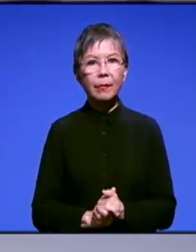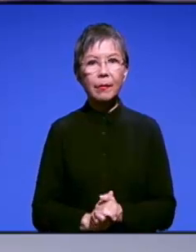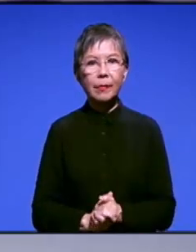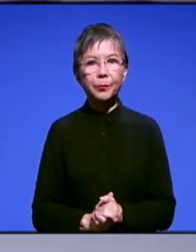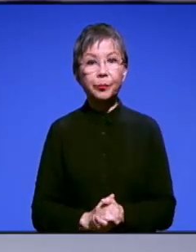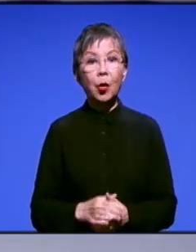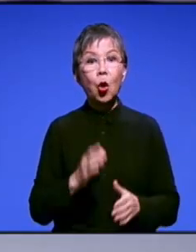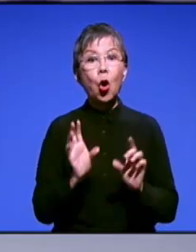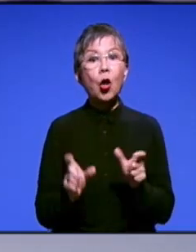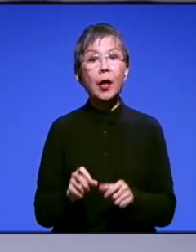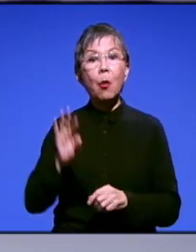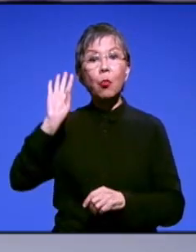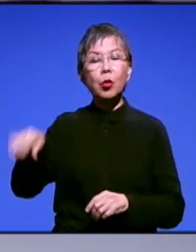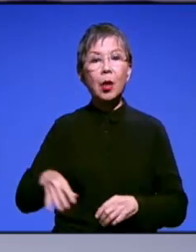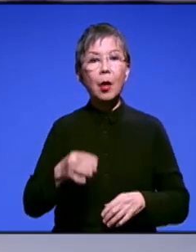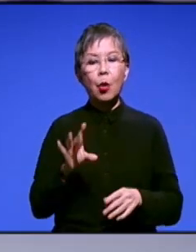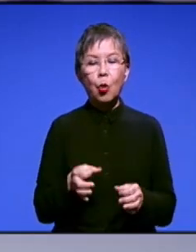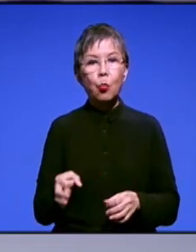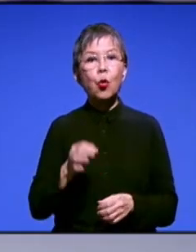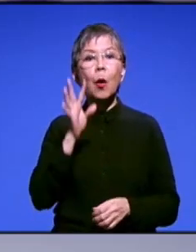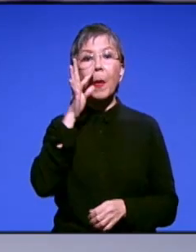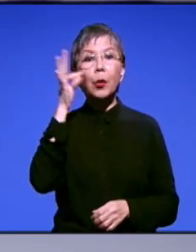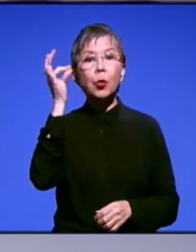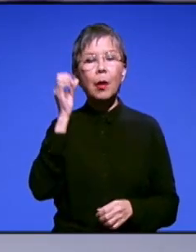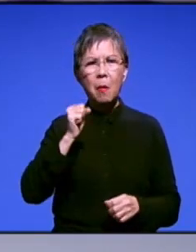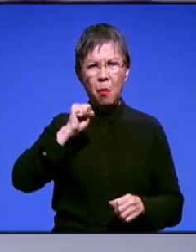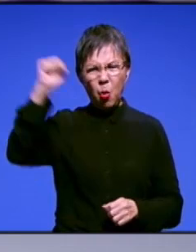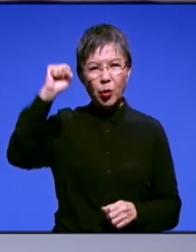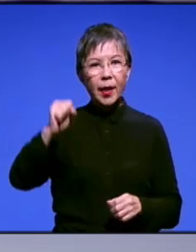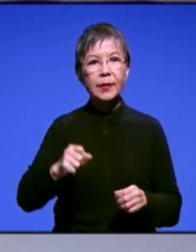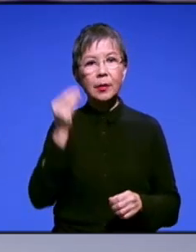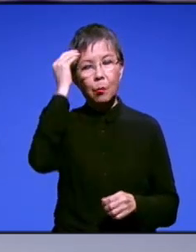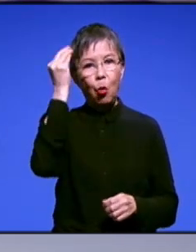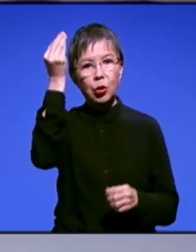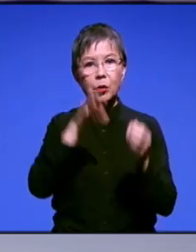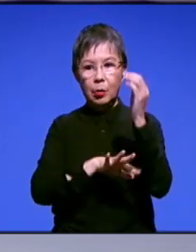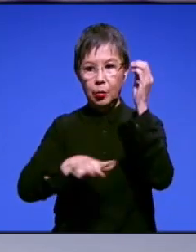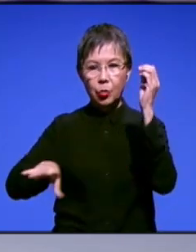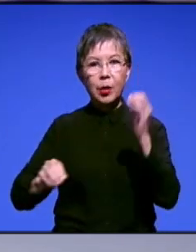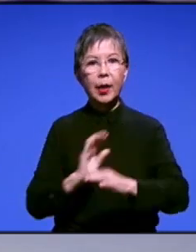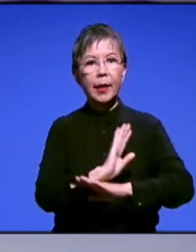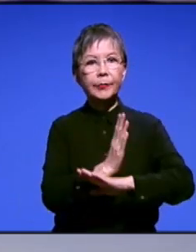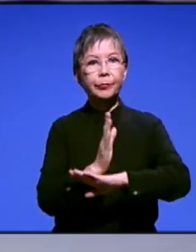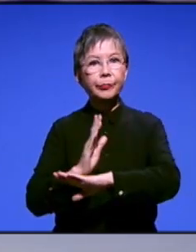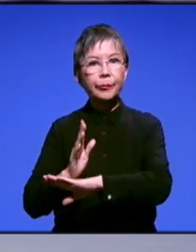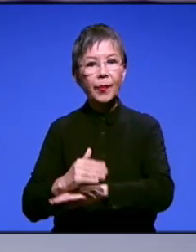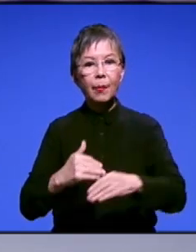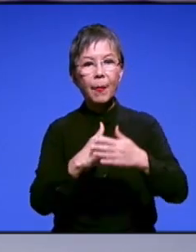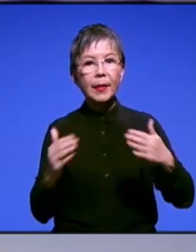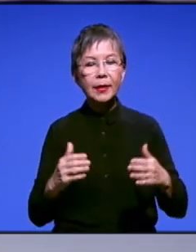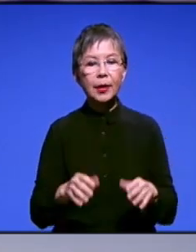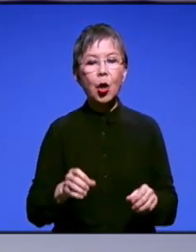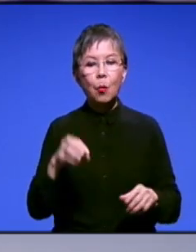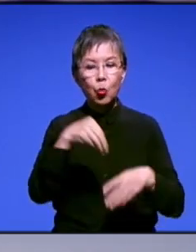Ya, pemudik yang hendak menuju Pulau Madura memprotes aturan Syah Bandar Pelabuhan Jangkar Situbondo yang membatasi penumpang di